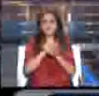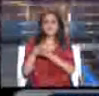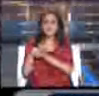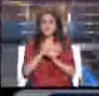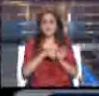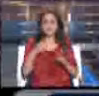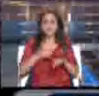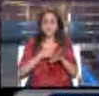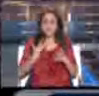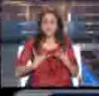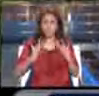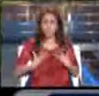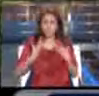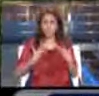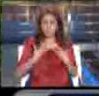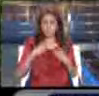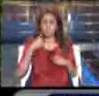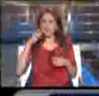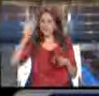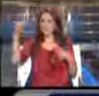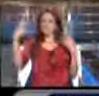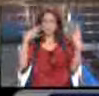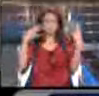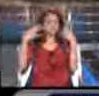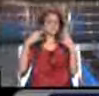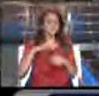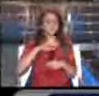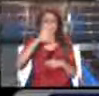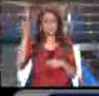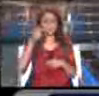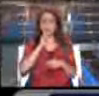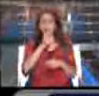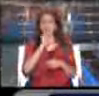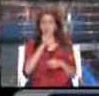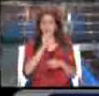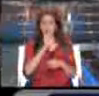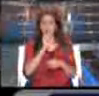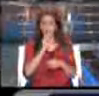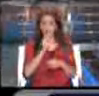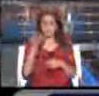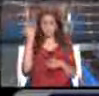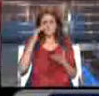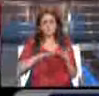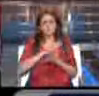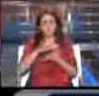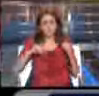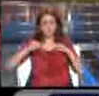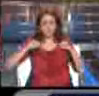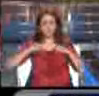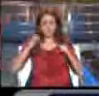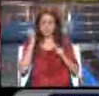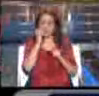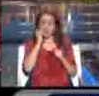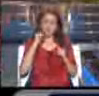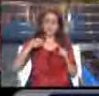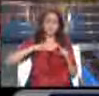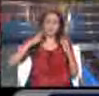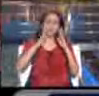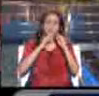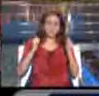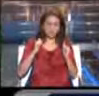والتعصب بين الجماهير. كما حمل كثيرون الإعلام الرياضي الأزمة بين النادي الأهلي والمصري،